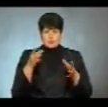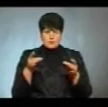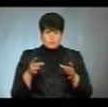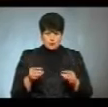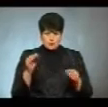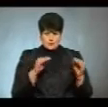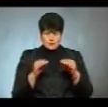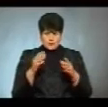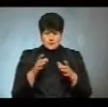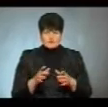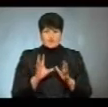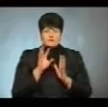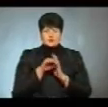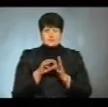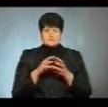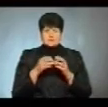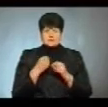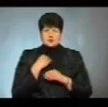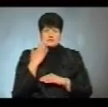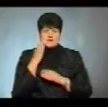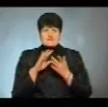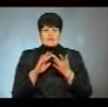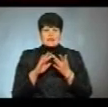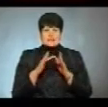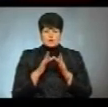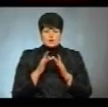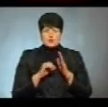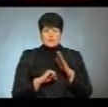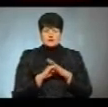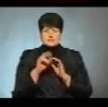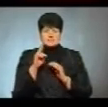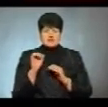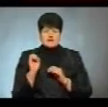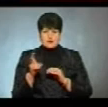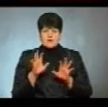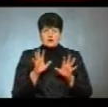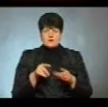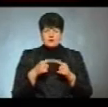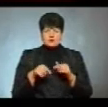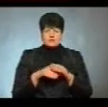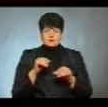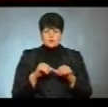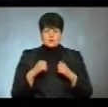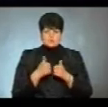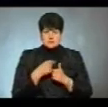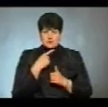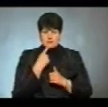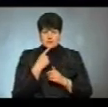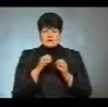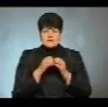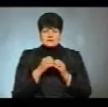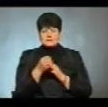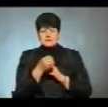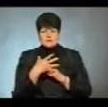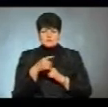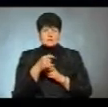підсумки голосування з кожної дільниці в електронну базу ЦВК. Голова окружної виборчої комісії Наталія Пікіна каже, о